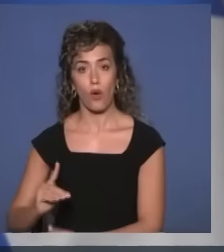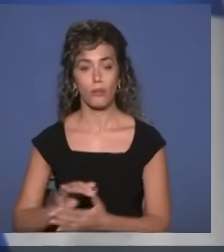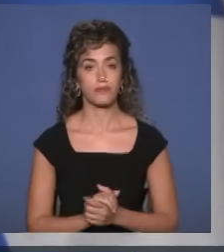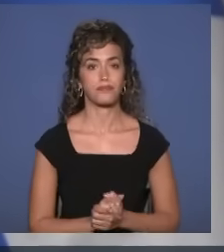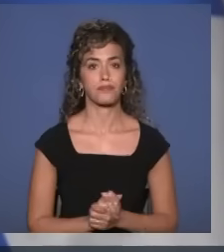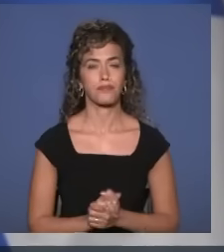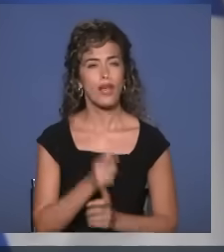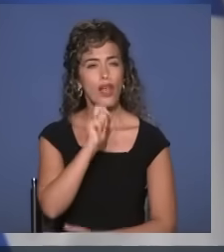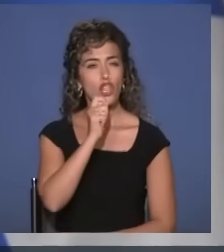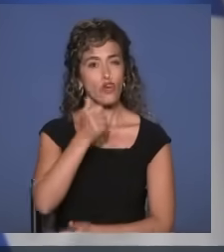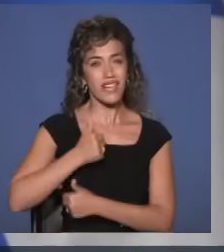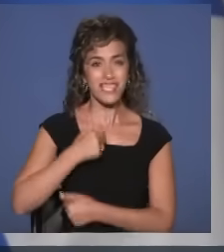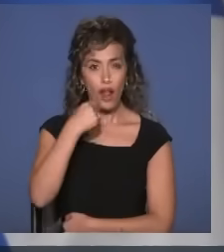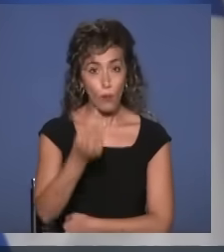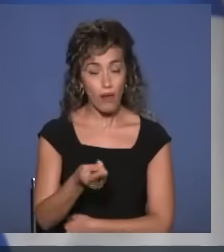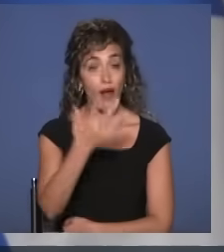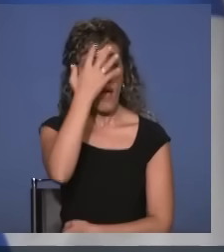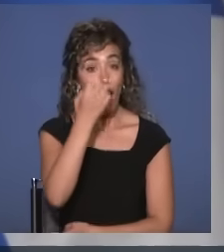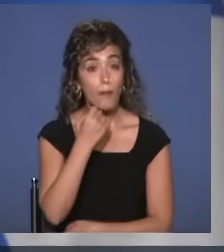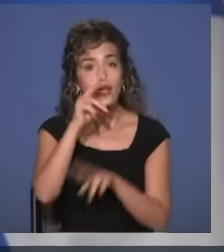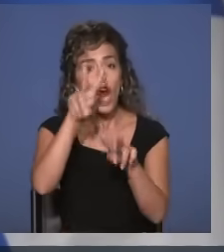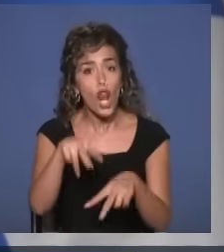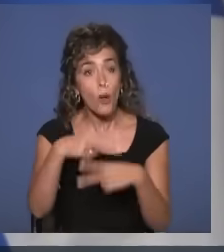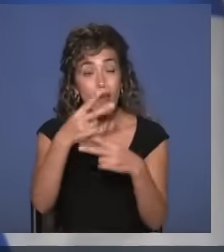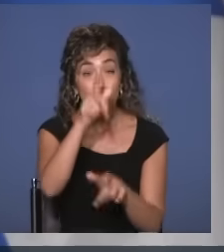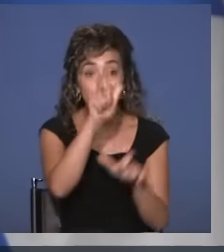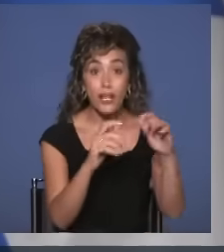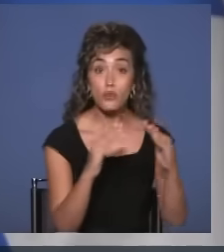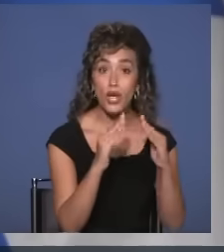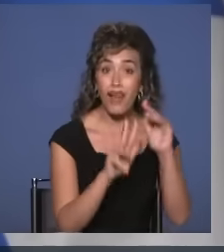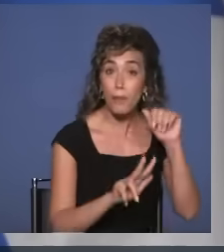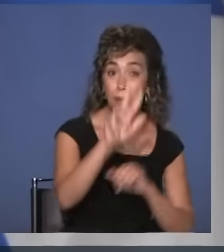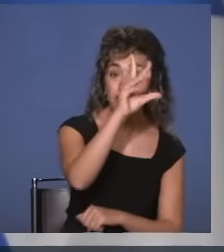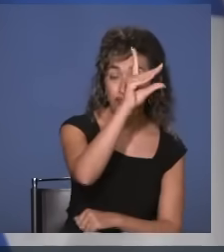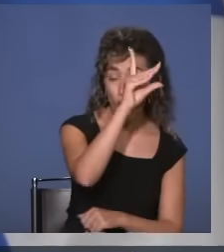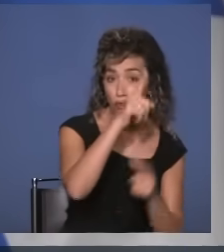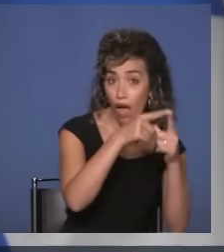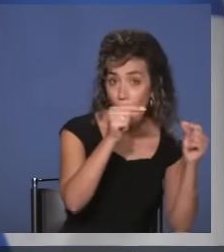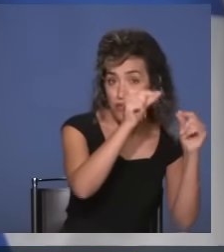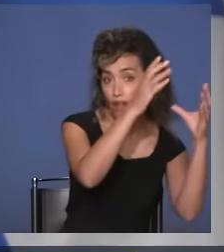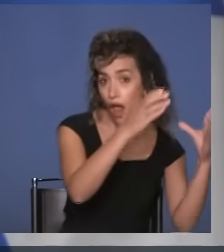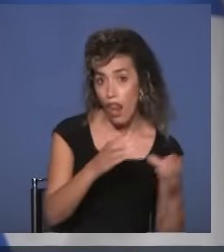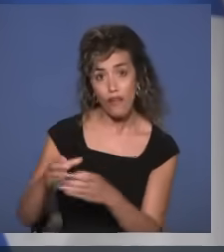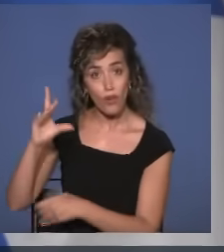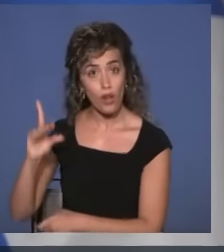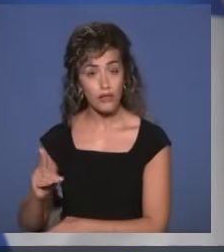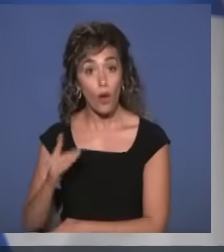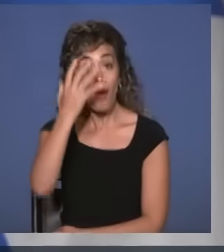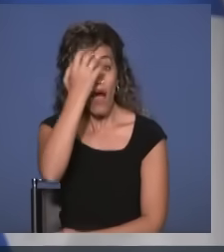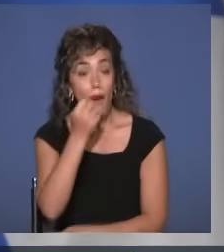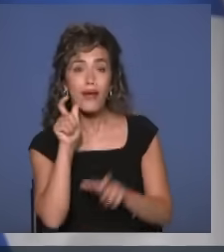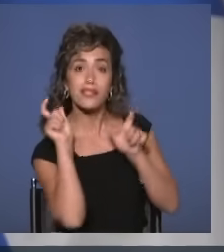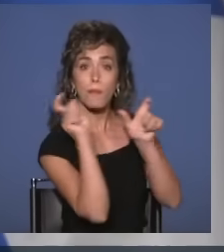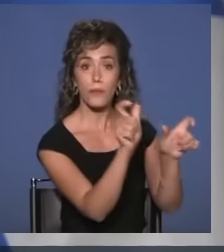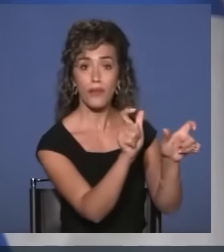עזה לפנות את עצמם לדרום הרצועה. מדרום לנחל עזה. היא מונעת את התנועה הזאת. היא